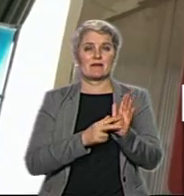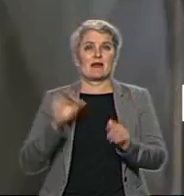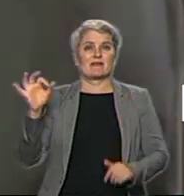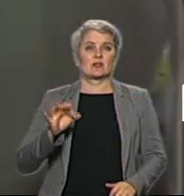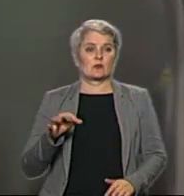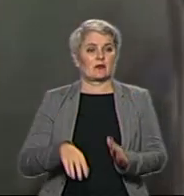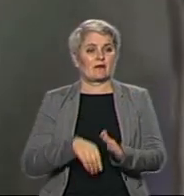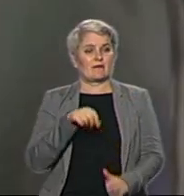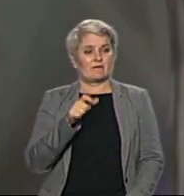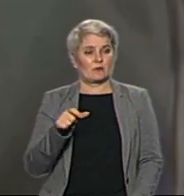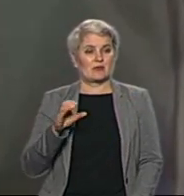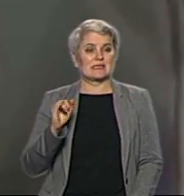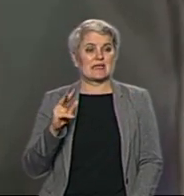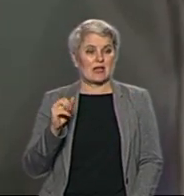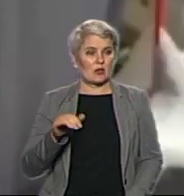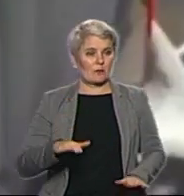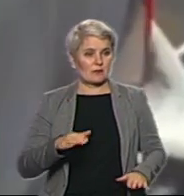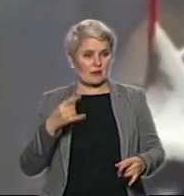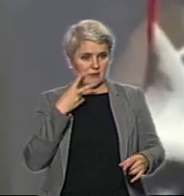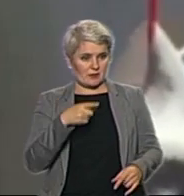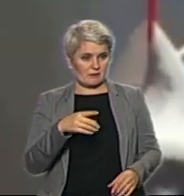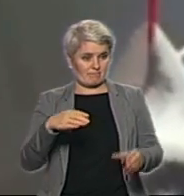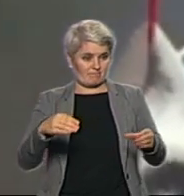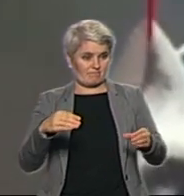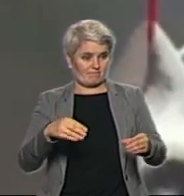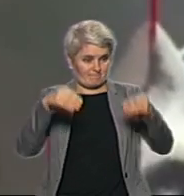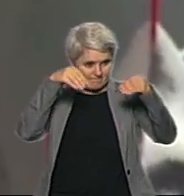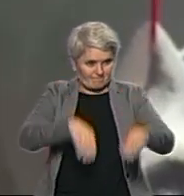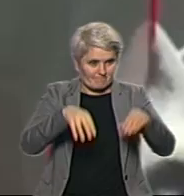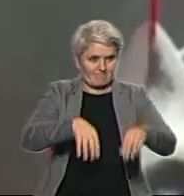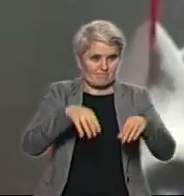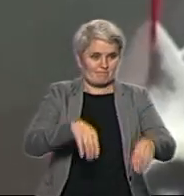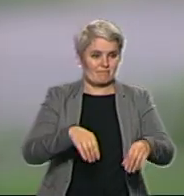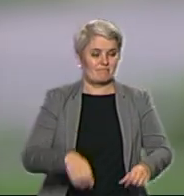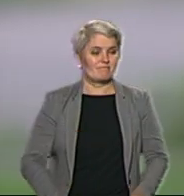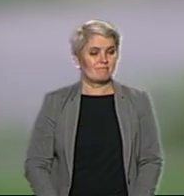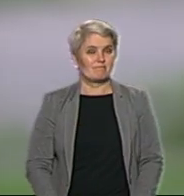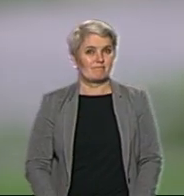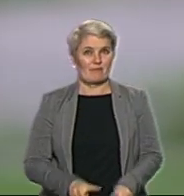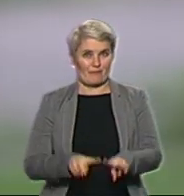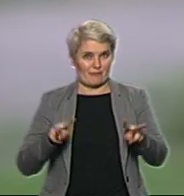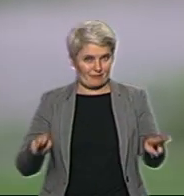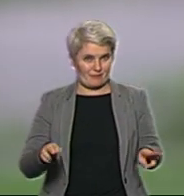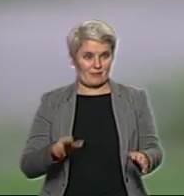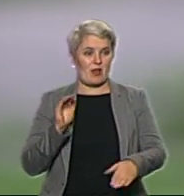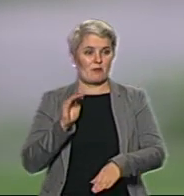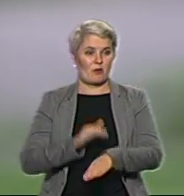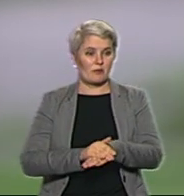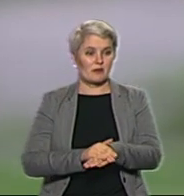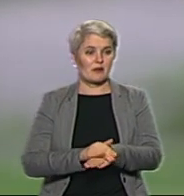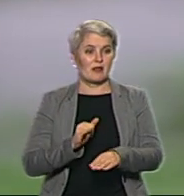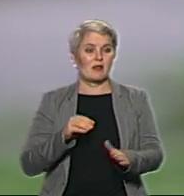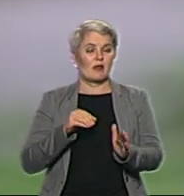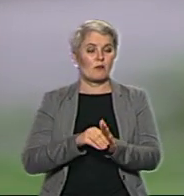виборців. У Саранську місцеве телебачення зафіксувало, як в урну закинули пачку бюлетенів. Такий же вкид виборці помітили і